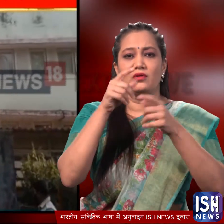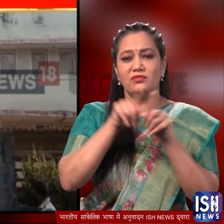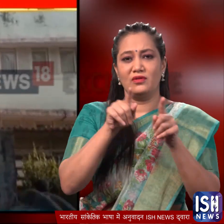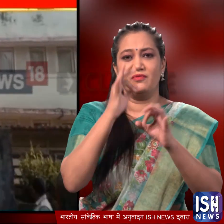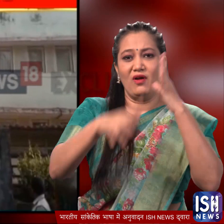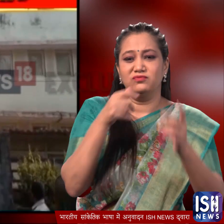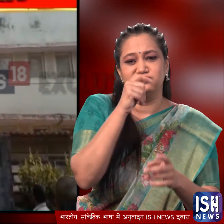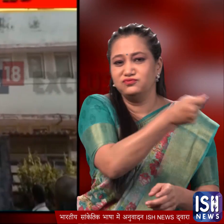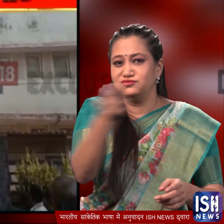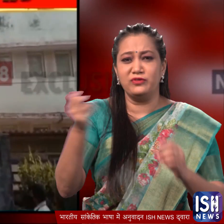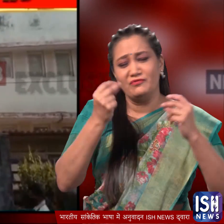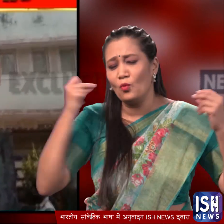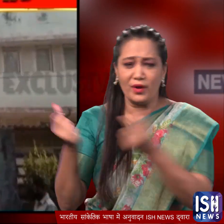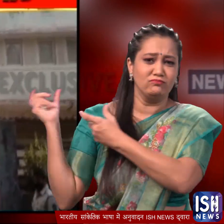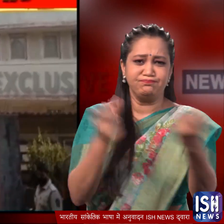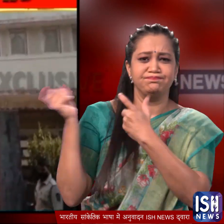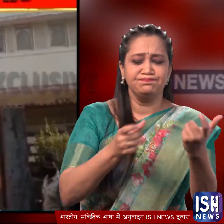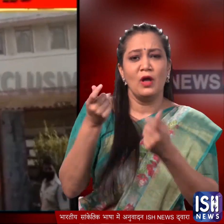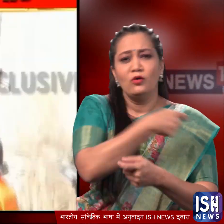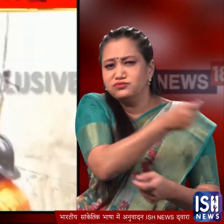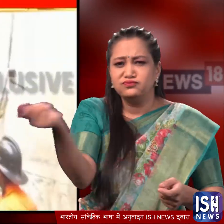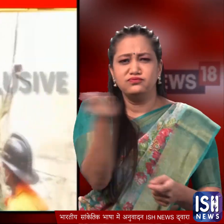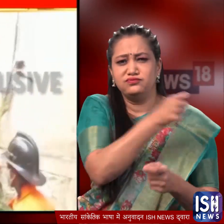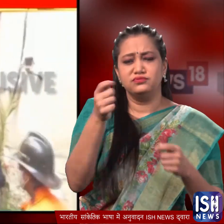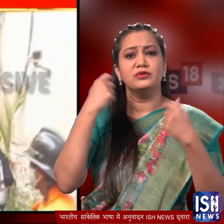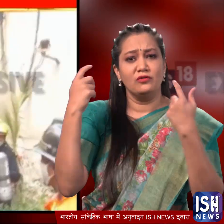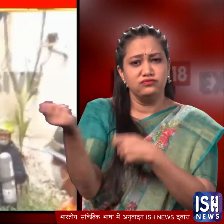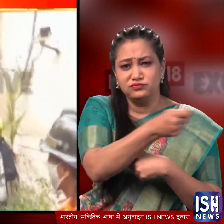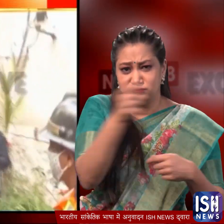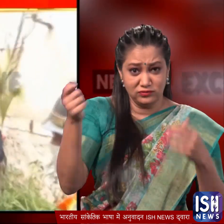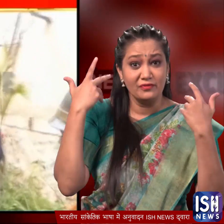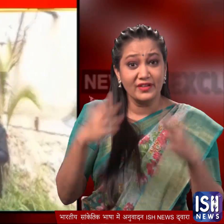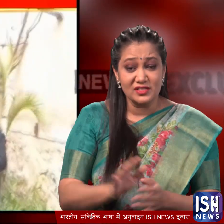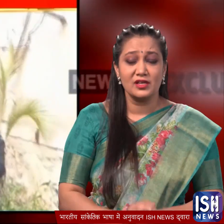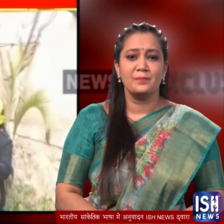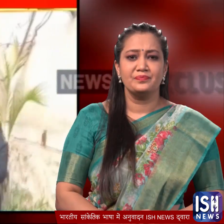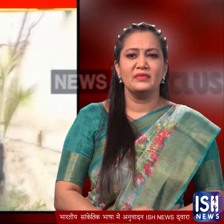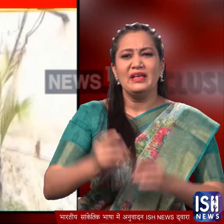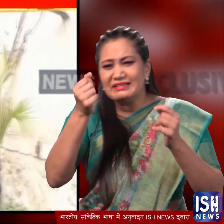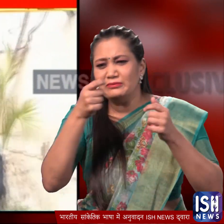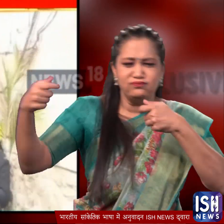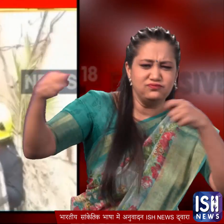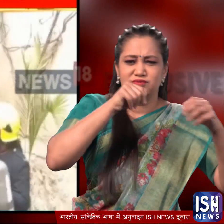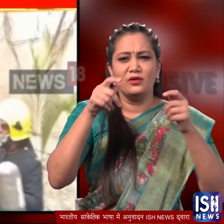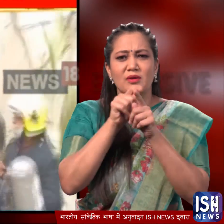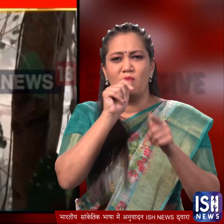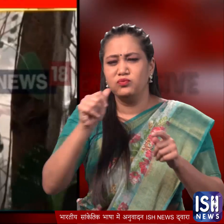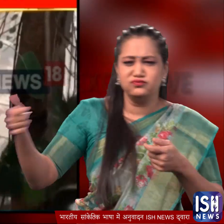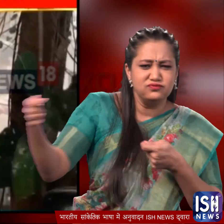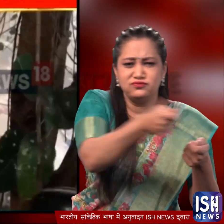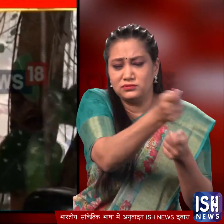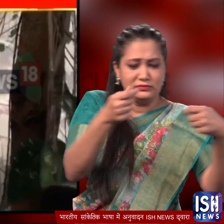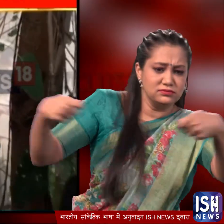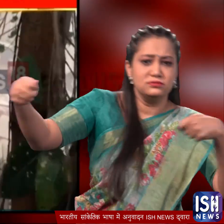दमकल की कई गाड़ियां मौके पर पहुंच गई। बिना वक्त गंवाए दमकल कर्मियों ने आग पर पानी की बौछार शुरू कर दी। उन्होंने जहां से भी जगह मिली वहीं से